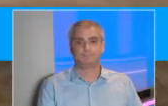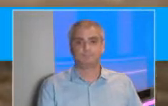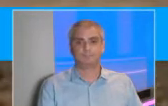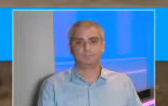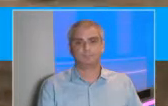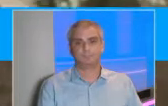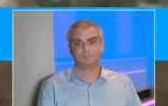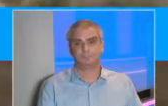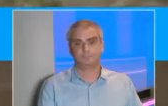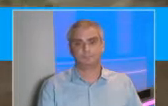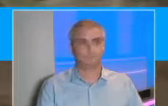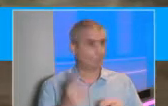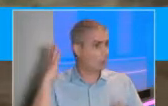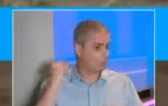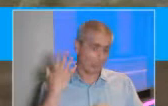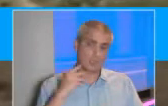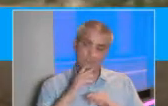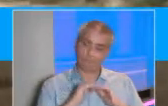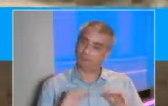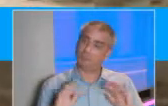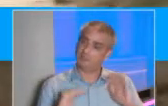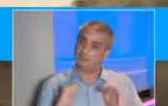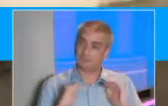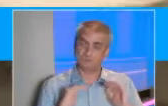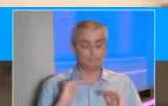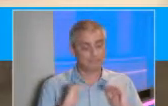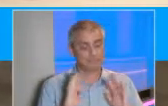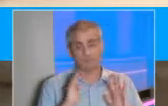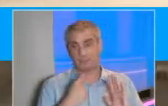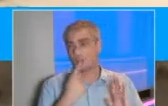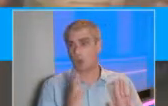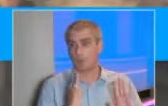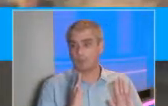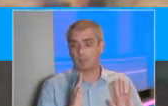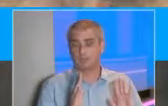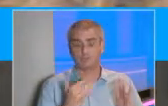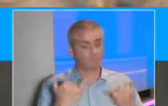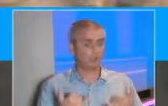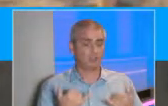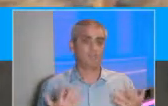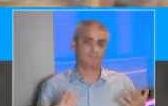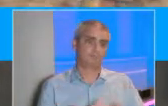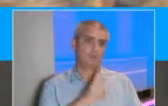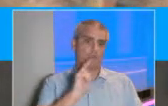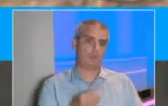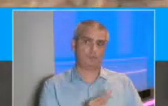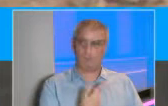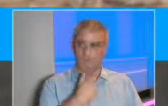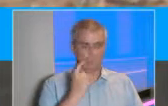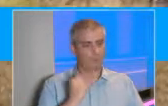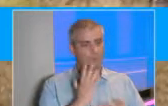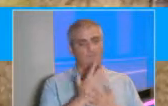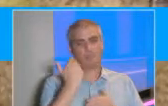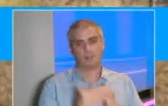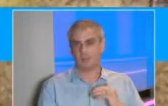בסך הכל נהננו בתקופה האחרונה משקט יחסי כאן, יחסי אני יכול לומר, ועכשיו זה התחדש פתאום, היינו בטוחים שזה כבר